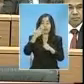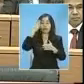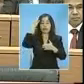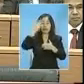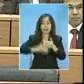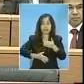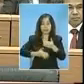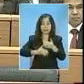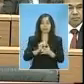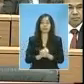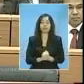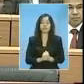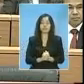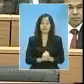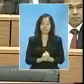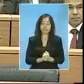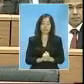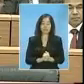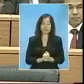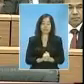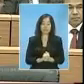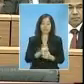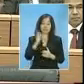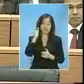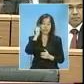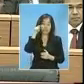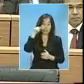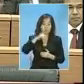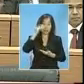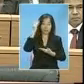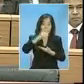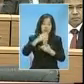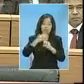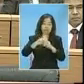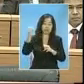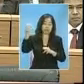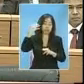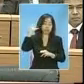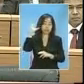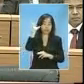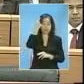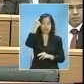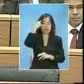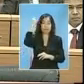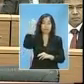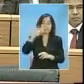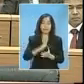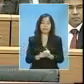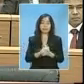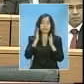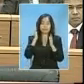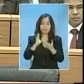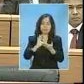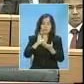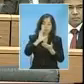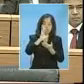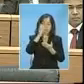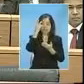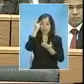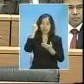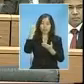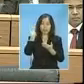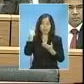ครับท่านทานครับข่าวนี้เป็นข่าวที่ดังไปทั่วโลกนักทั่วโลก